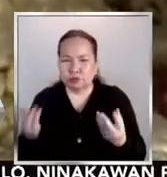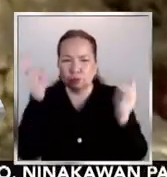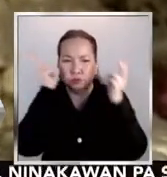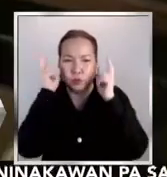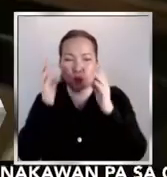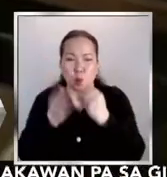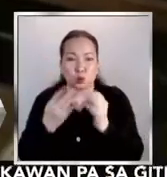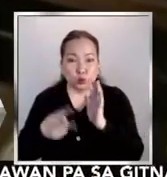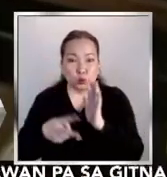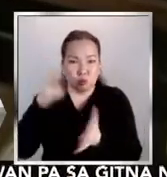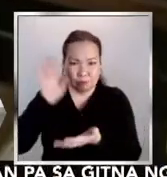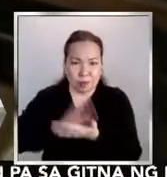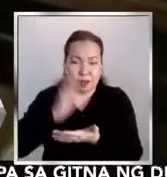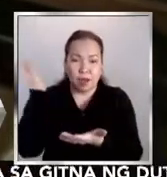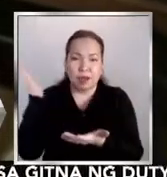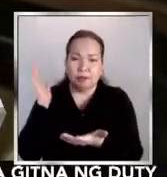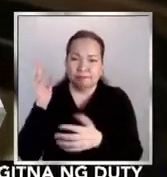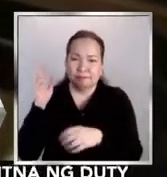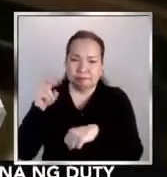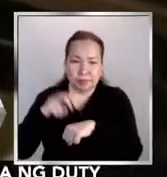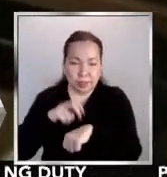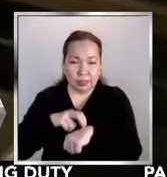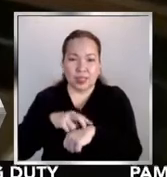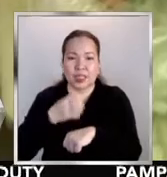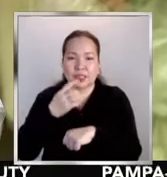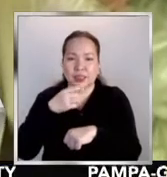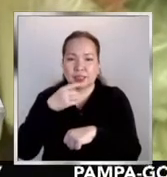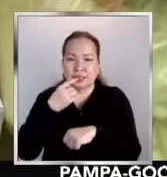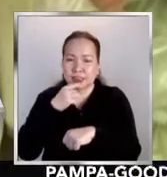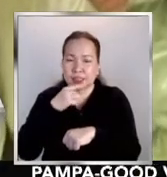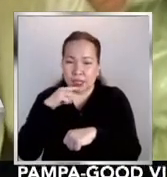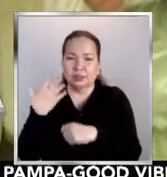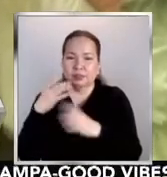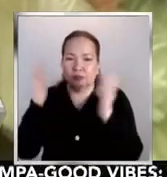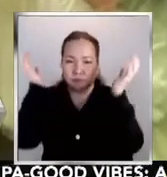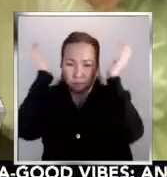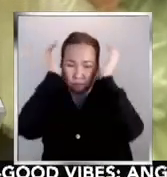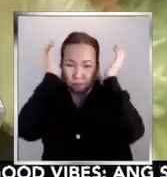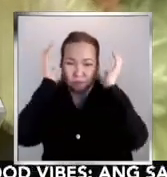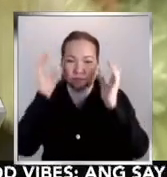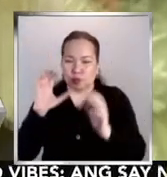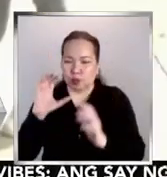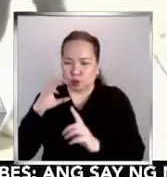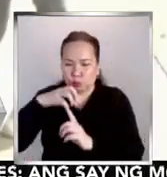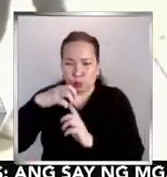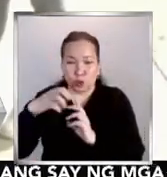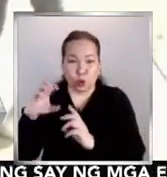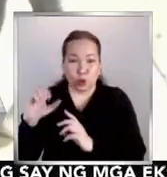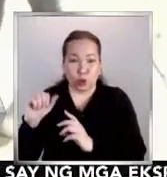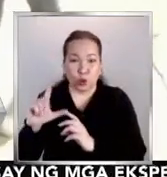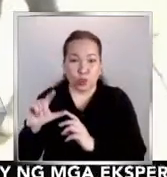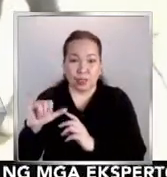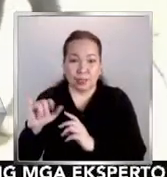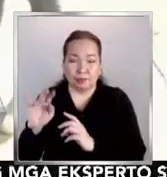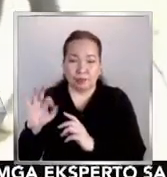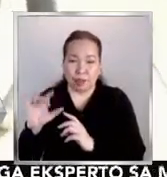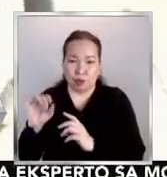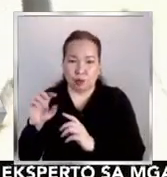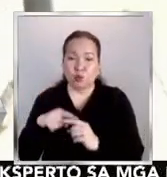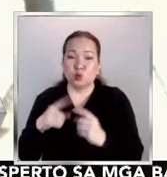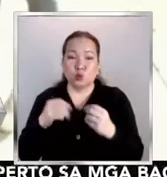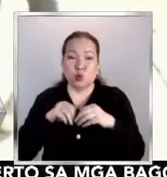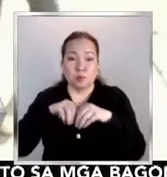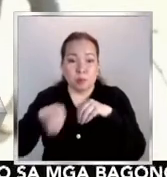sayote, patatas, carrots, repolyo at cauliflower. Puspusan ngayon ang pagtatanim ng mga magsasaka para